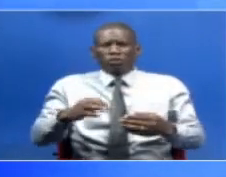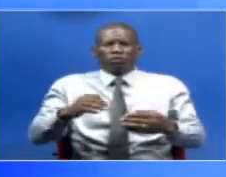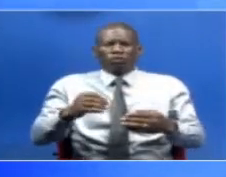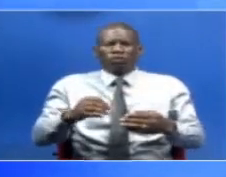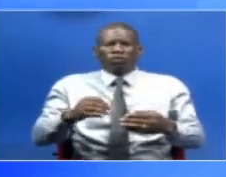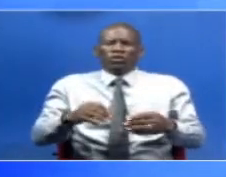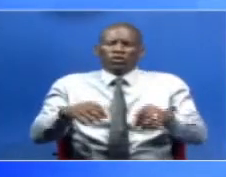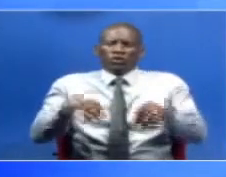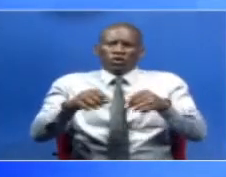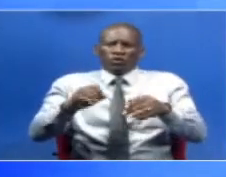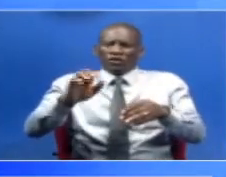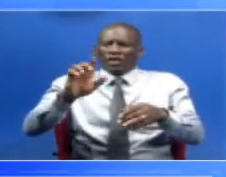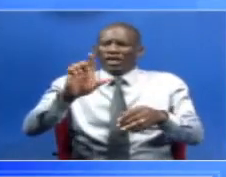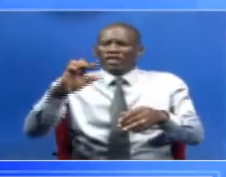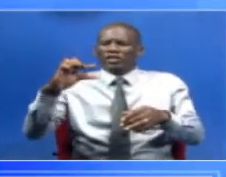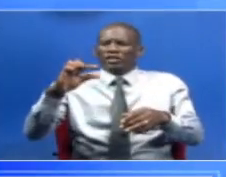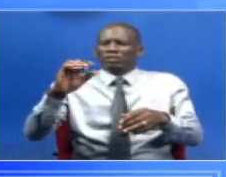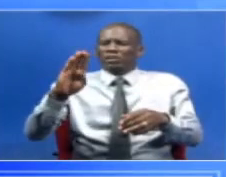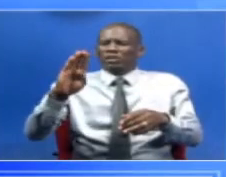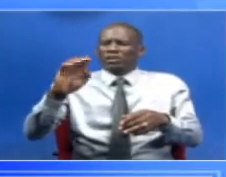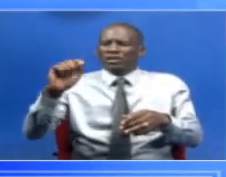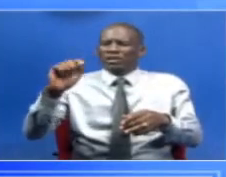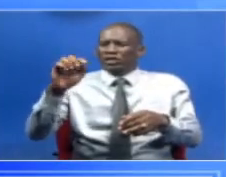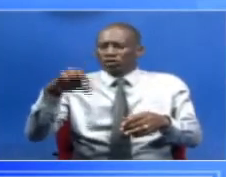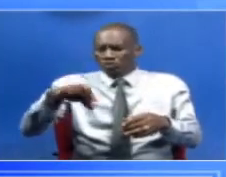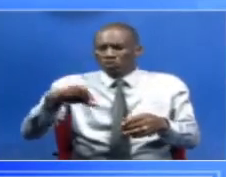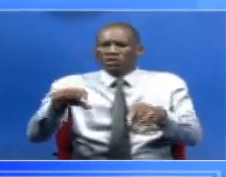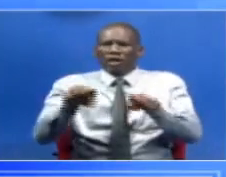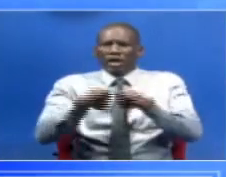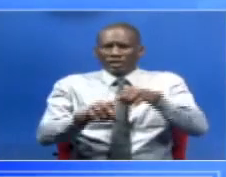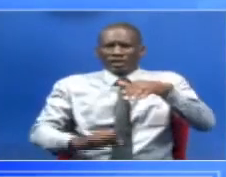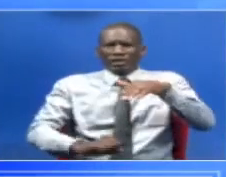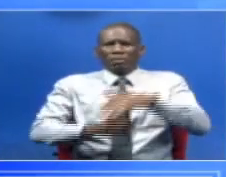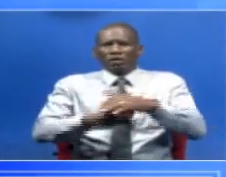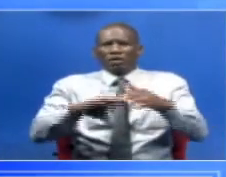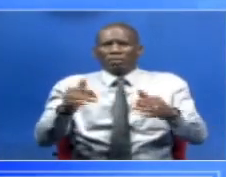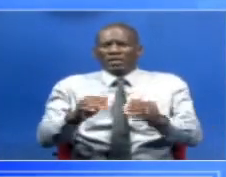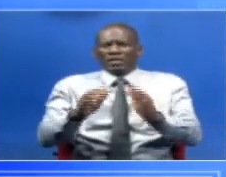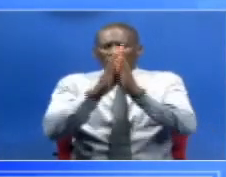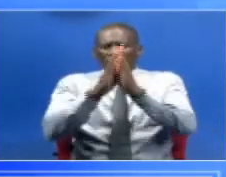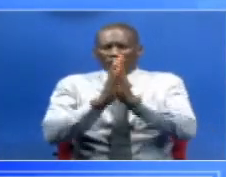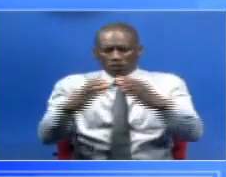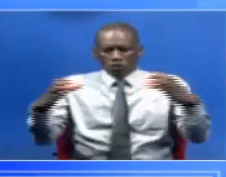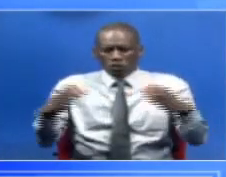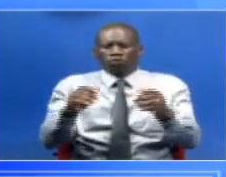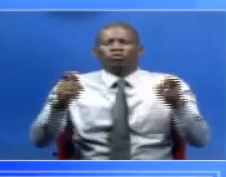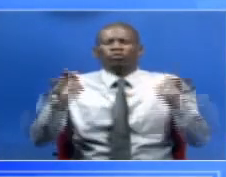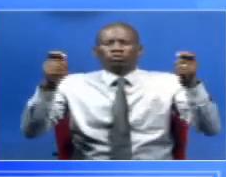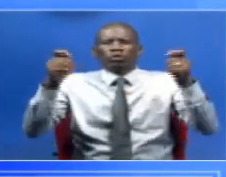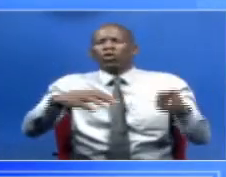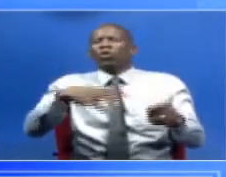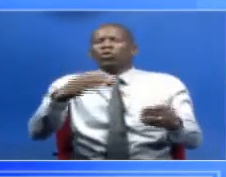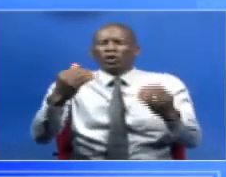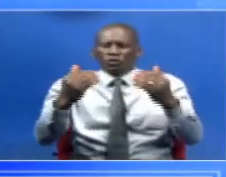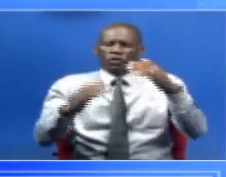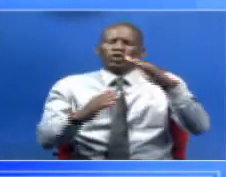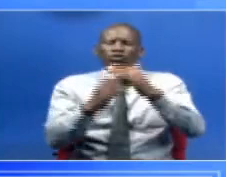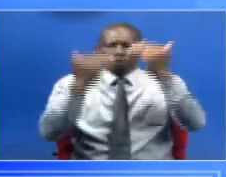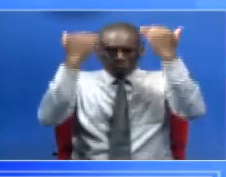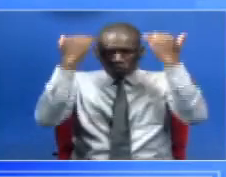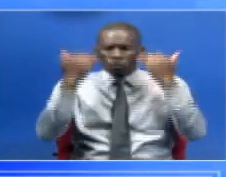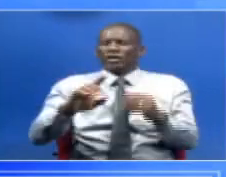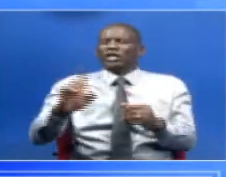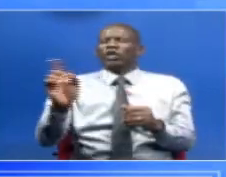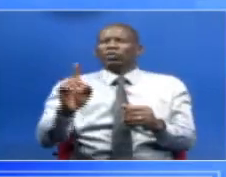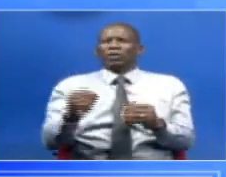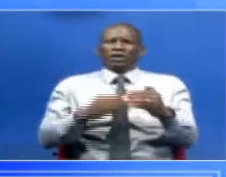yani LGBTQ. Huku wakiungwa mkono na makundi ya kidini, waandamanaji hao walifika mahakama ya juu zaidi jijini Nairobi baada